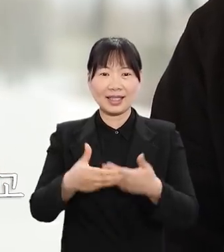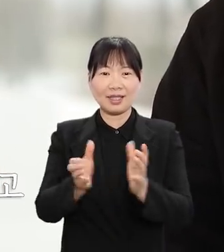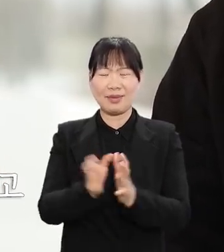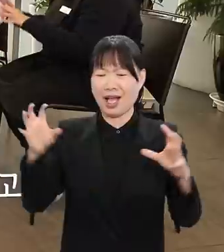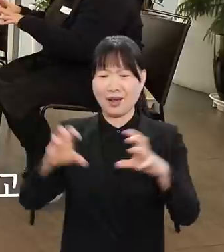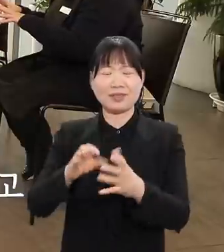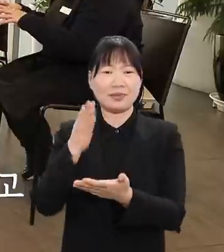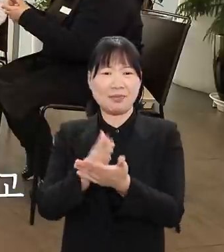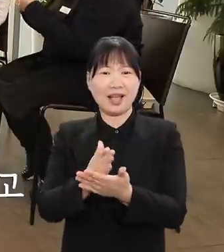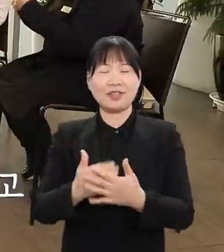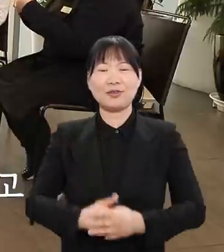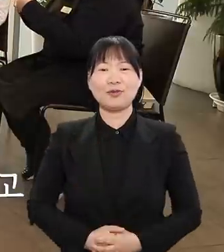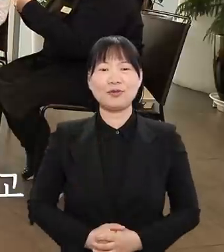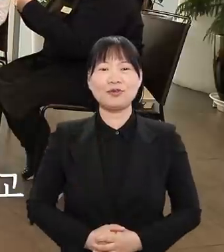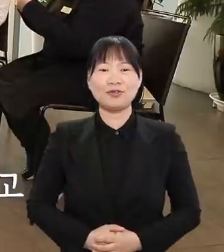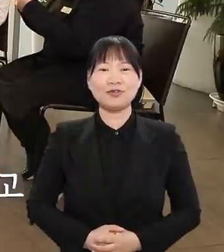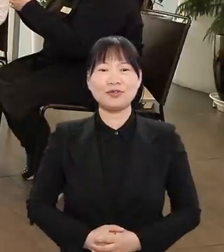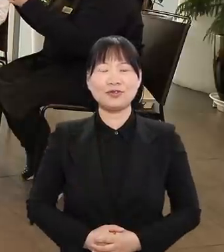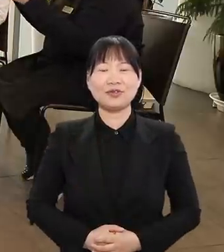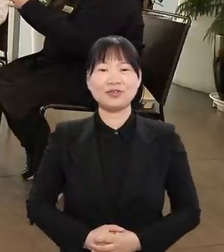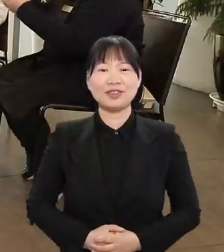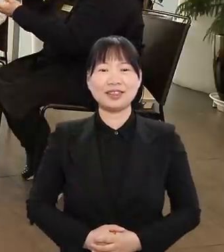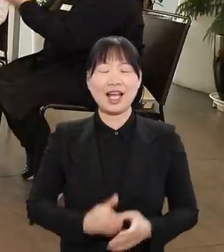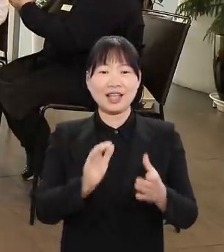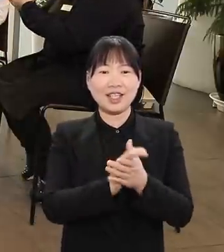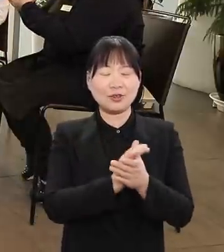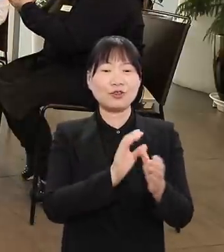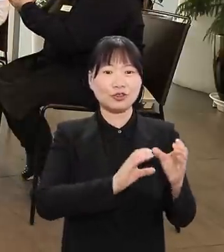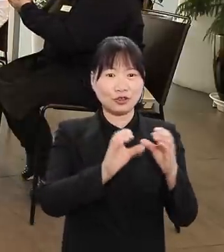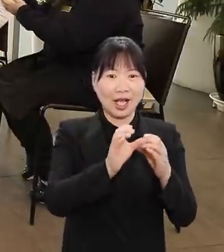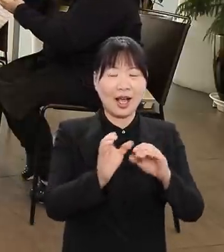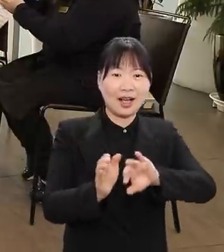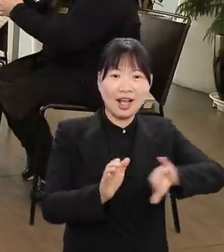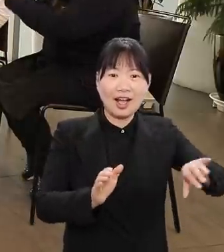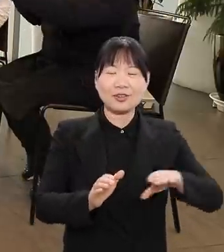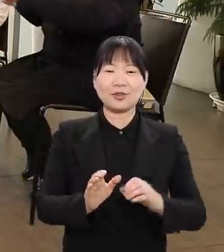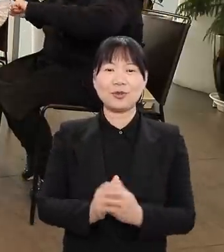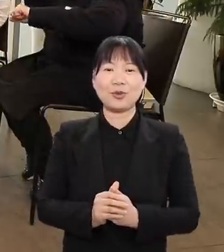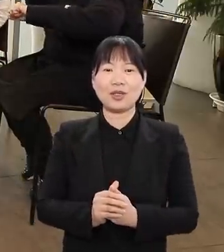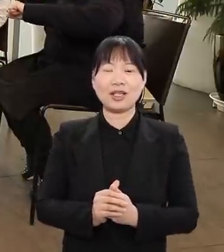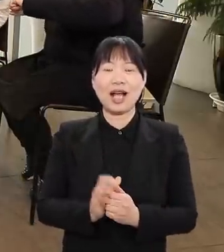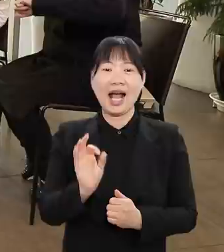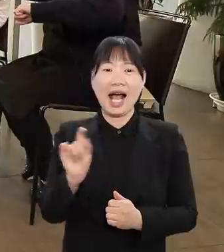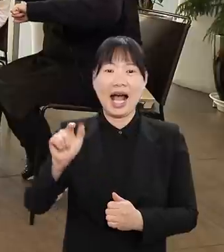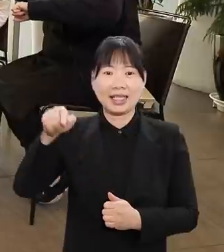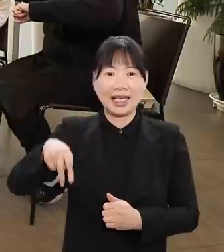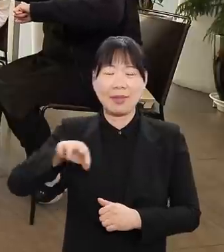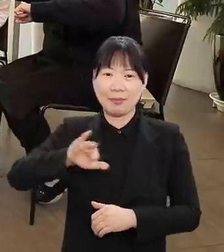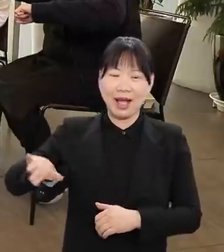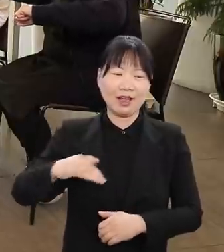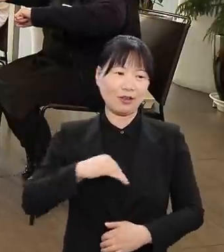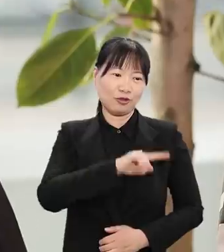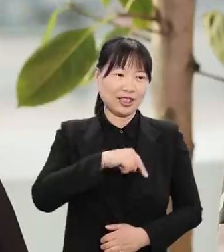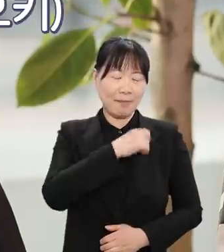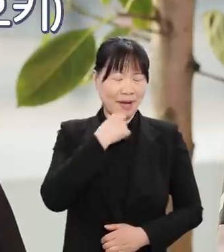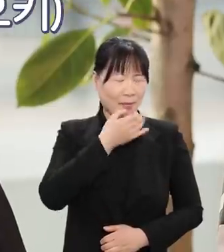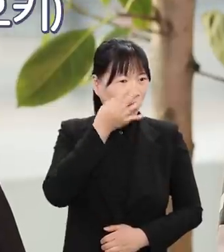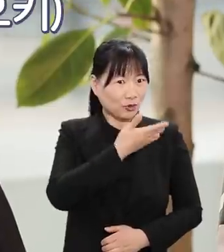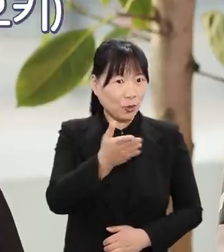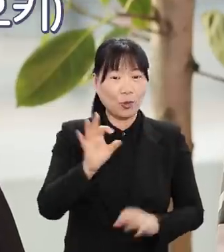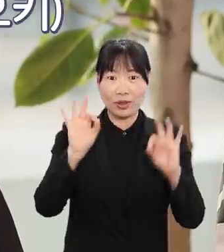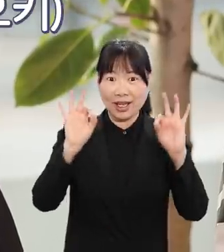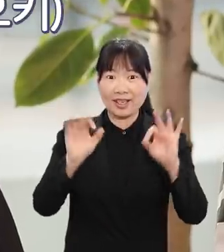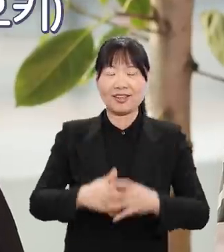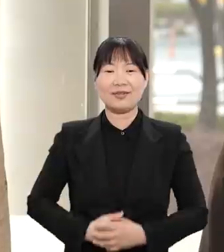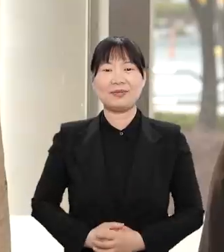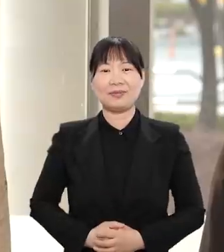어떻게 팀을 이렇게 합치지 말고 요렇게. 네, 요렇게. 이번에는 그러면 우리도 우리 맛을 보여주자 좀. 맞아요.